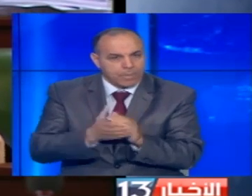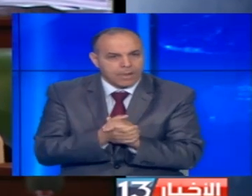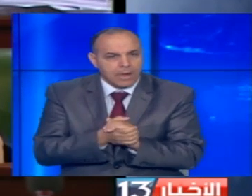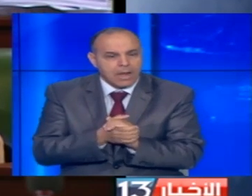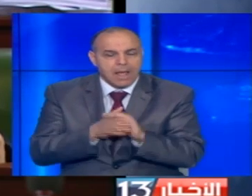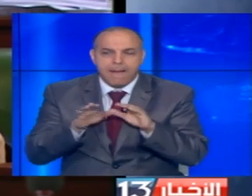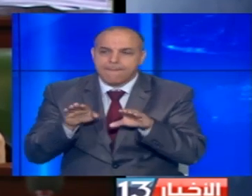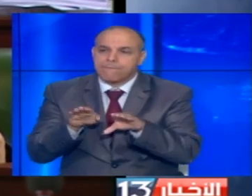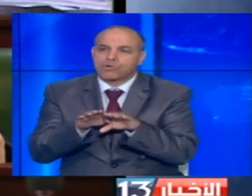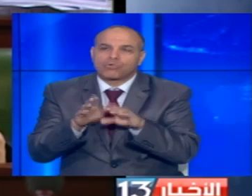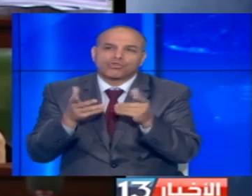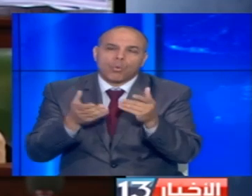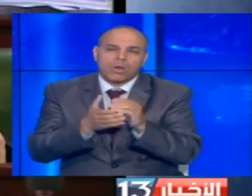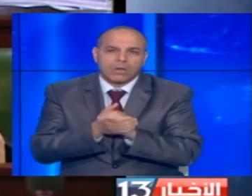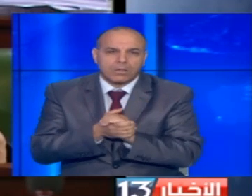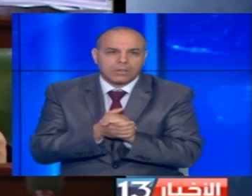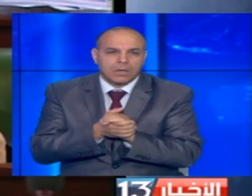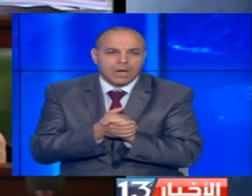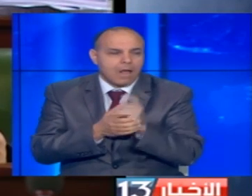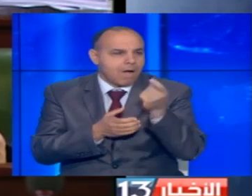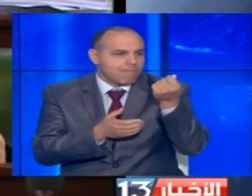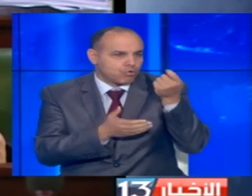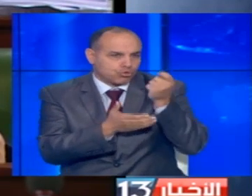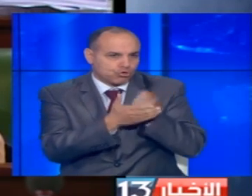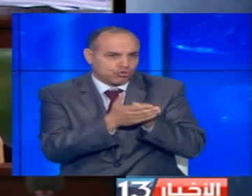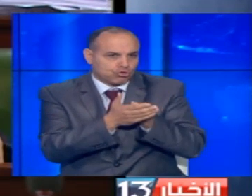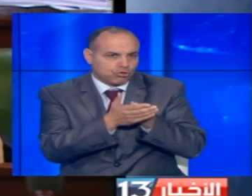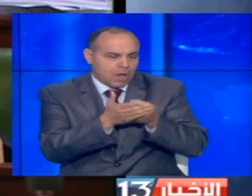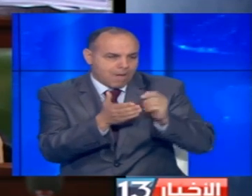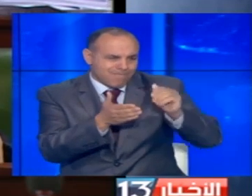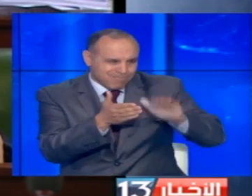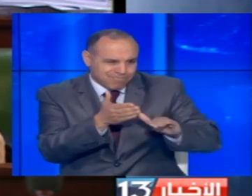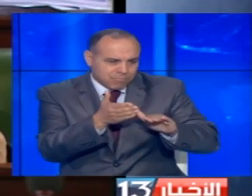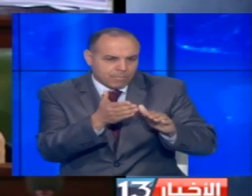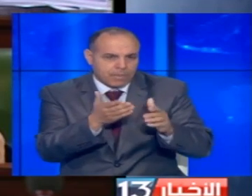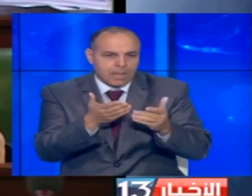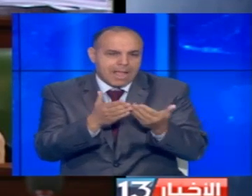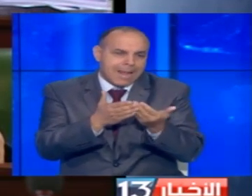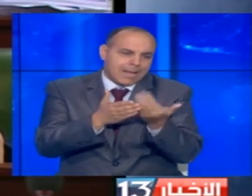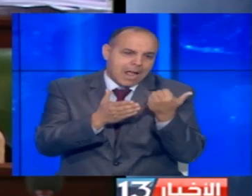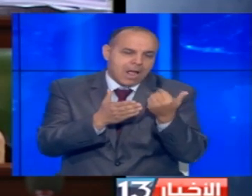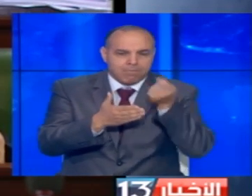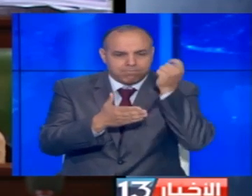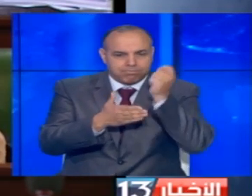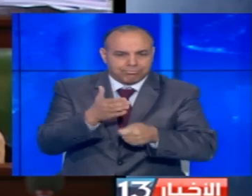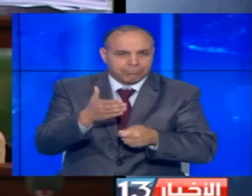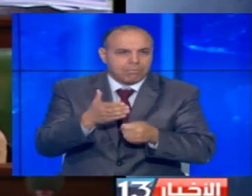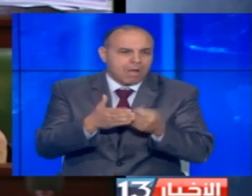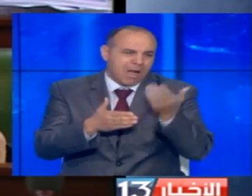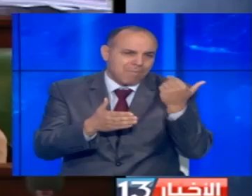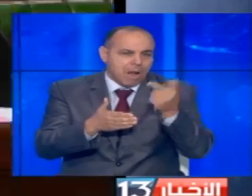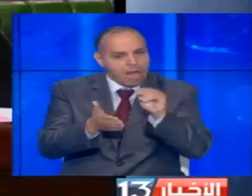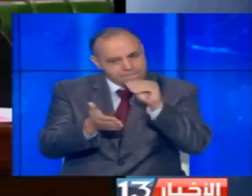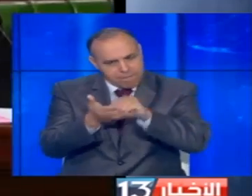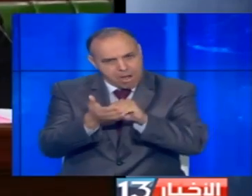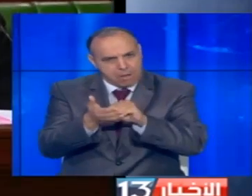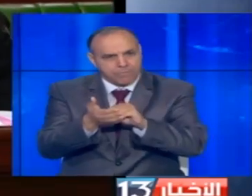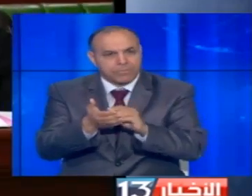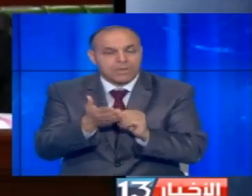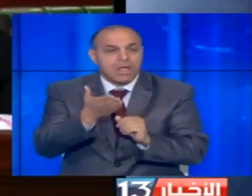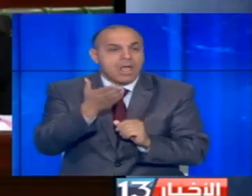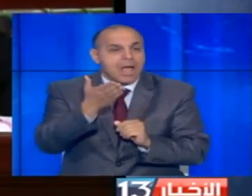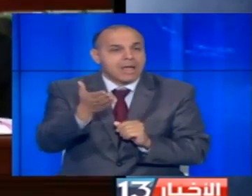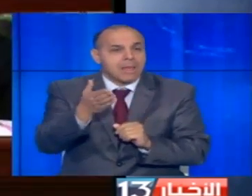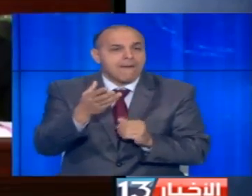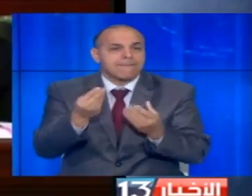على مستوى السعر التخفيض في السعر لانه نحى الجبايه اللي كانت موجوده وابدا